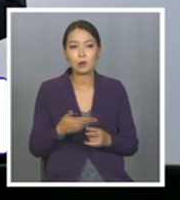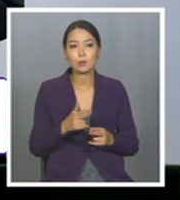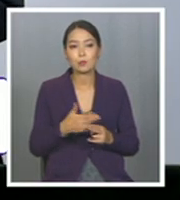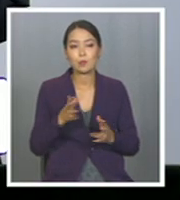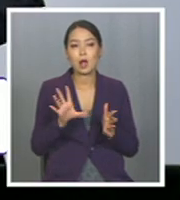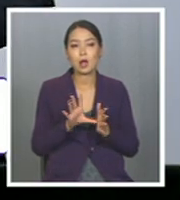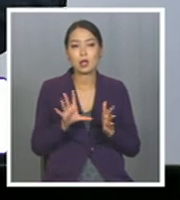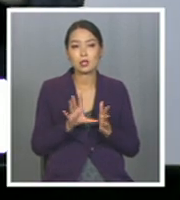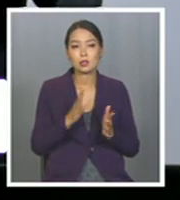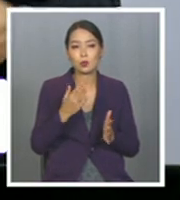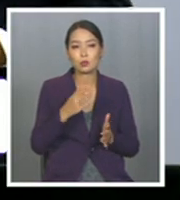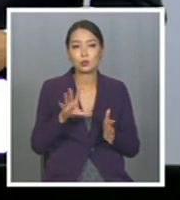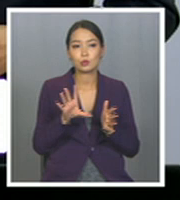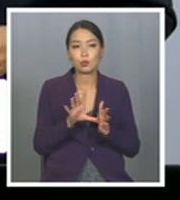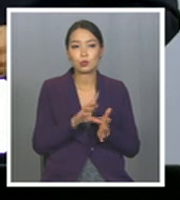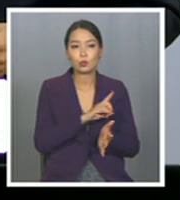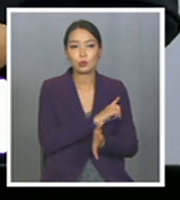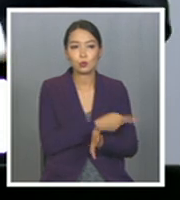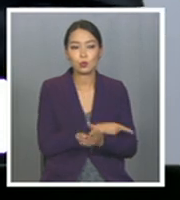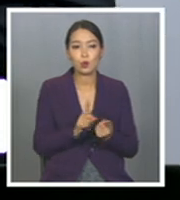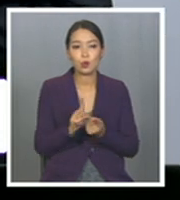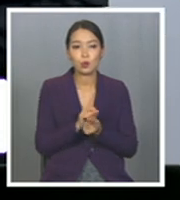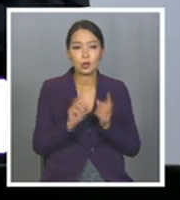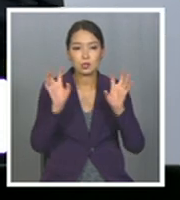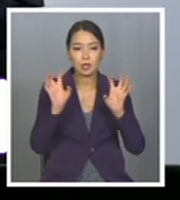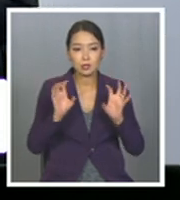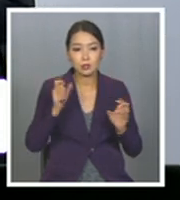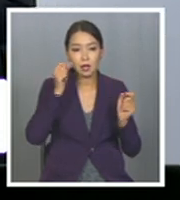тізбегіндегі тоқ күшінің өзгеру заңдылығын анықтау.